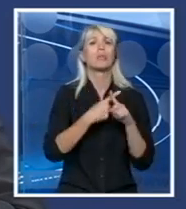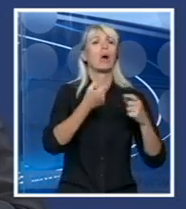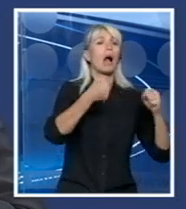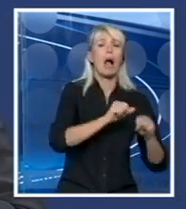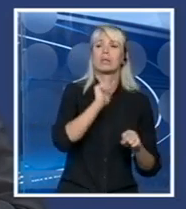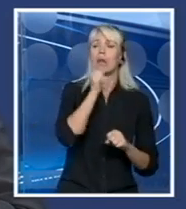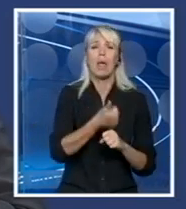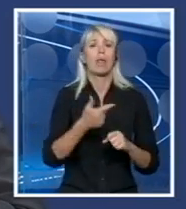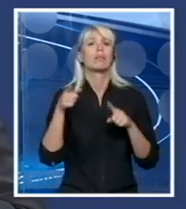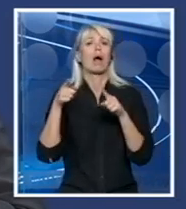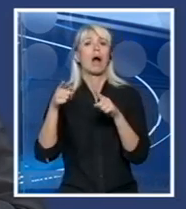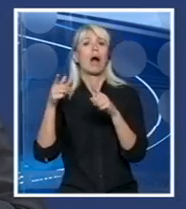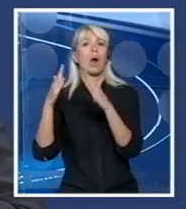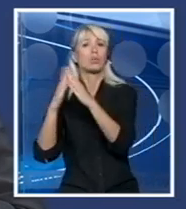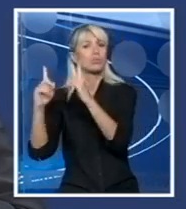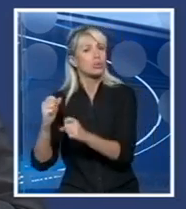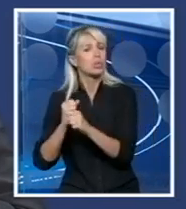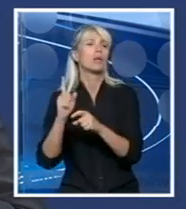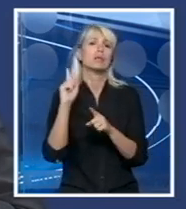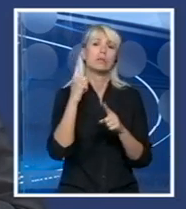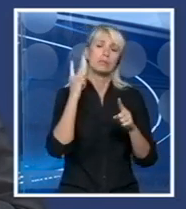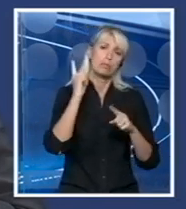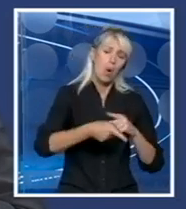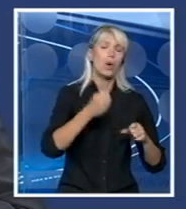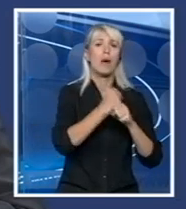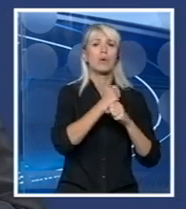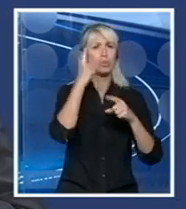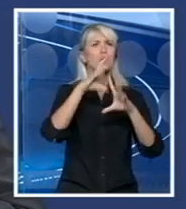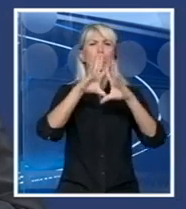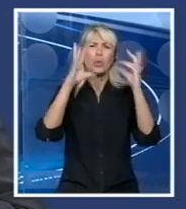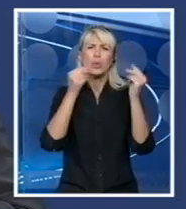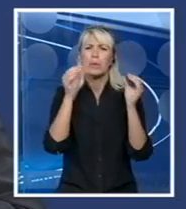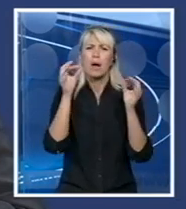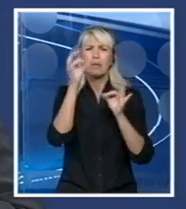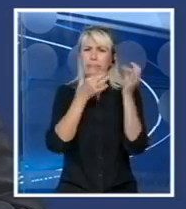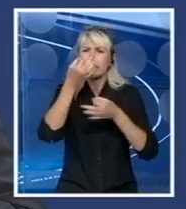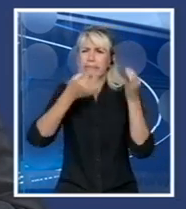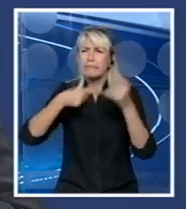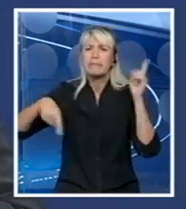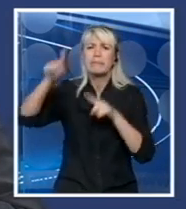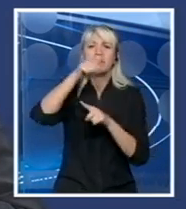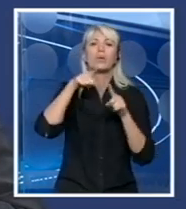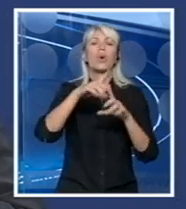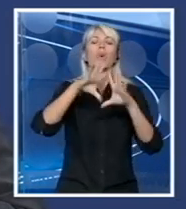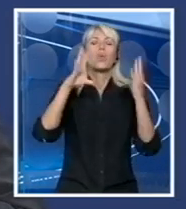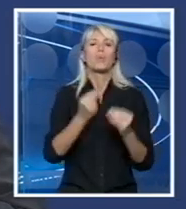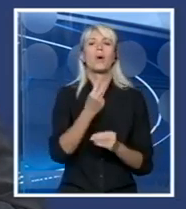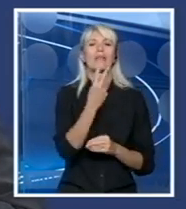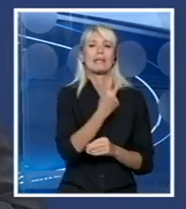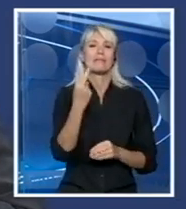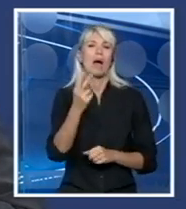od roditelja da radi online. Znači, došli smo da je to negde preko 22% roditelja uzrasta dece do 12 godina. Što je